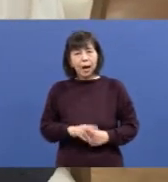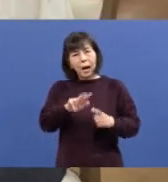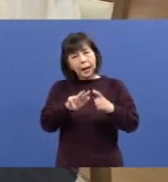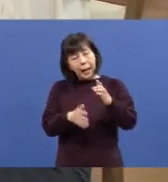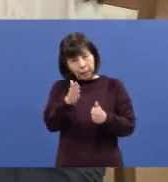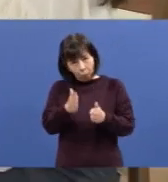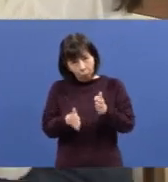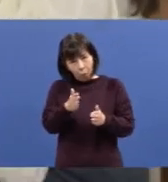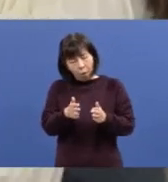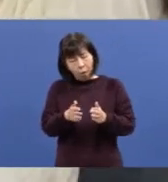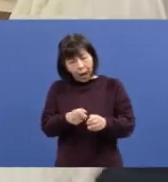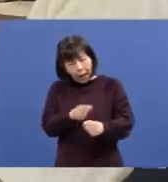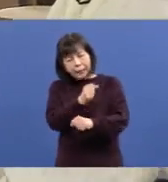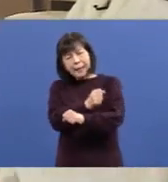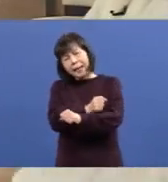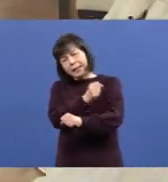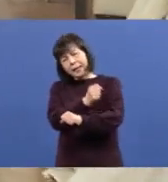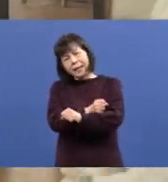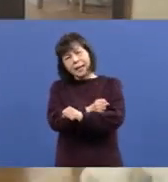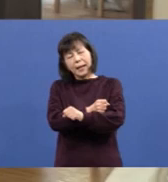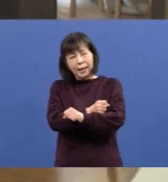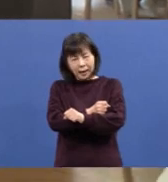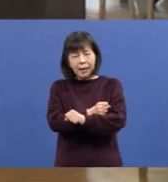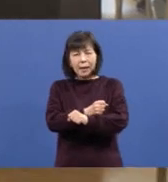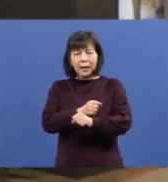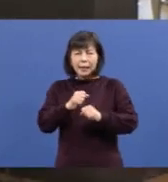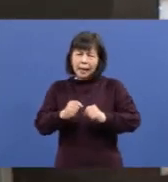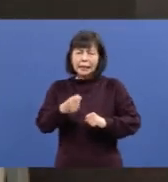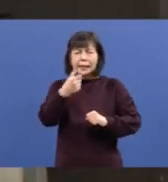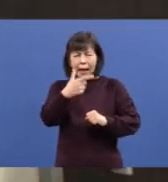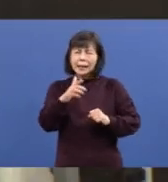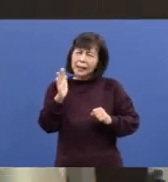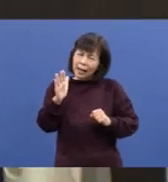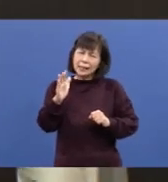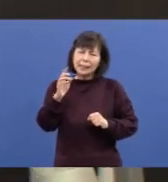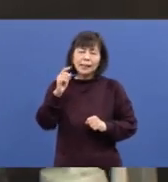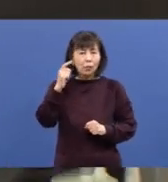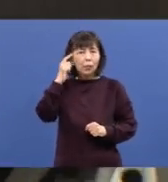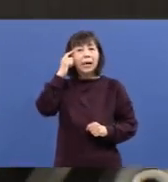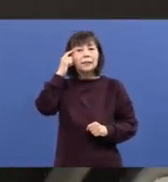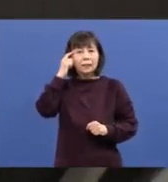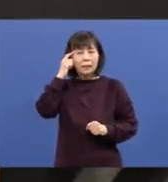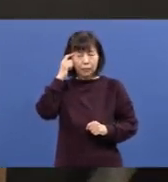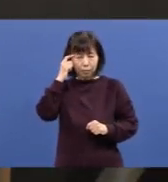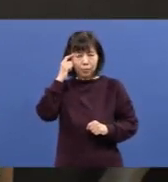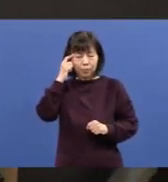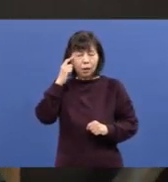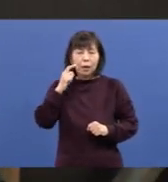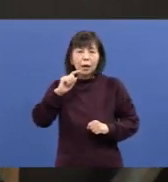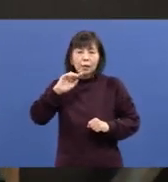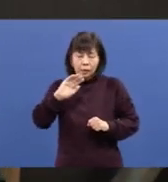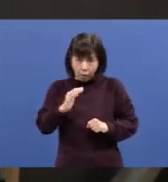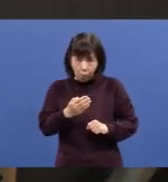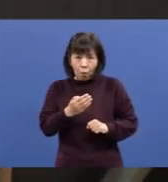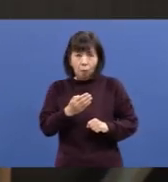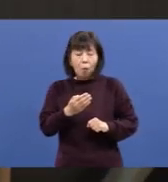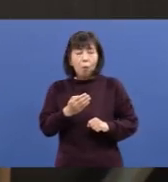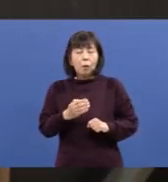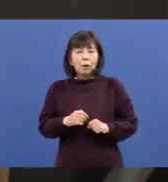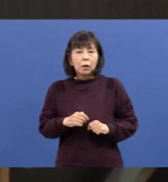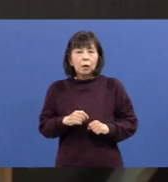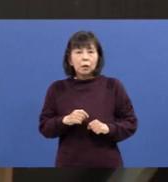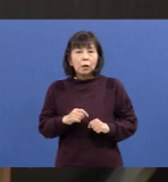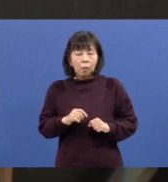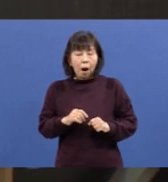ですね、大変でやりがいがあまりないと感じている方もいるかと思うんですけれども、ま